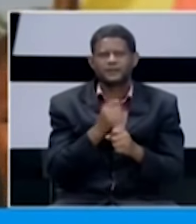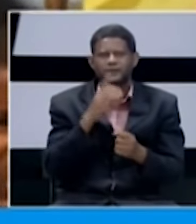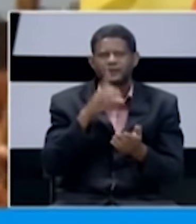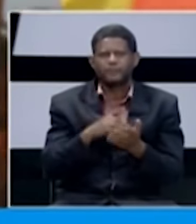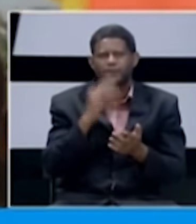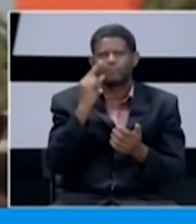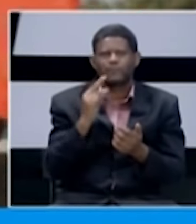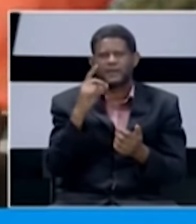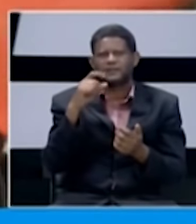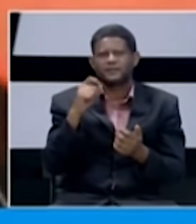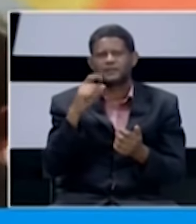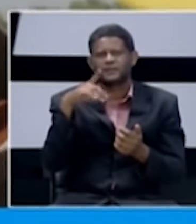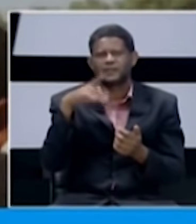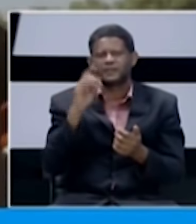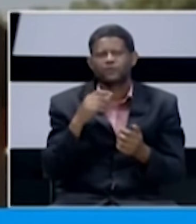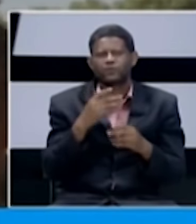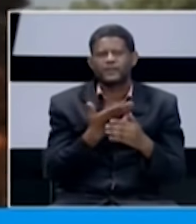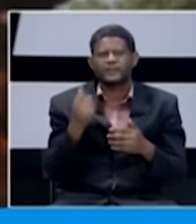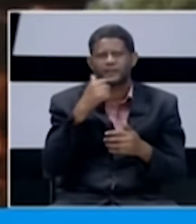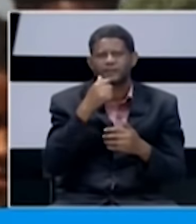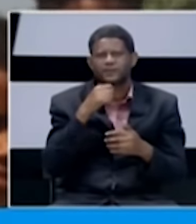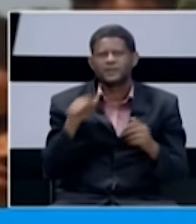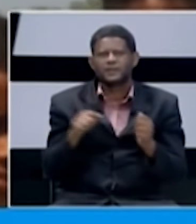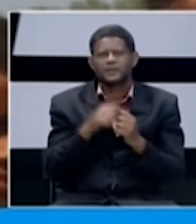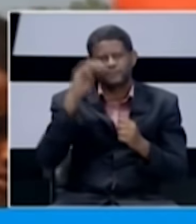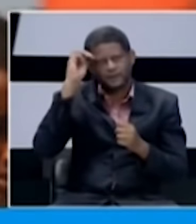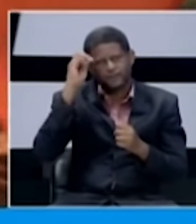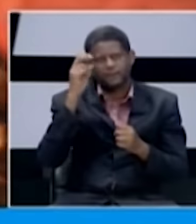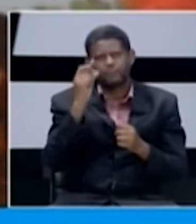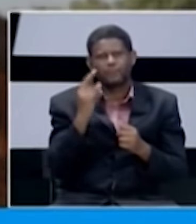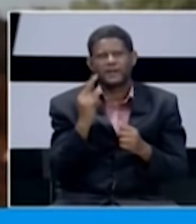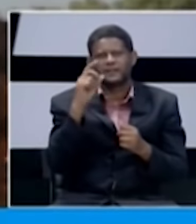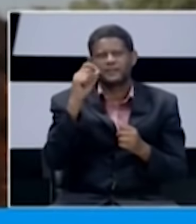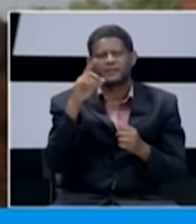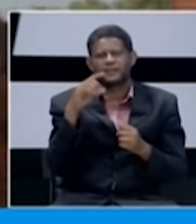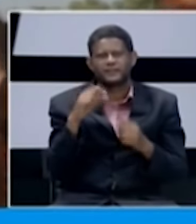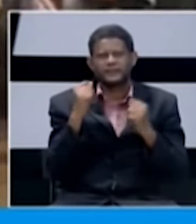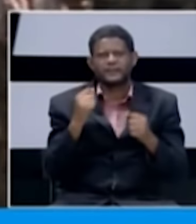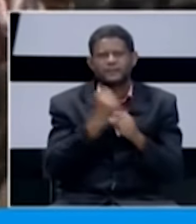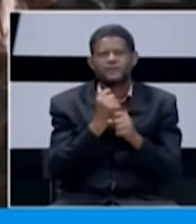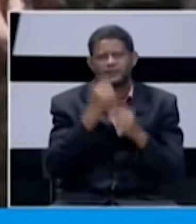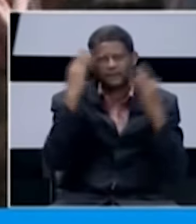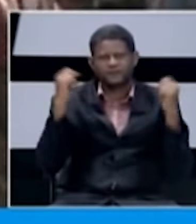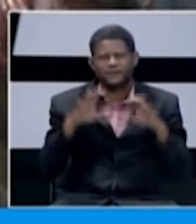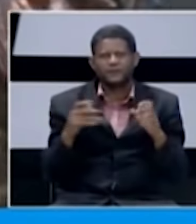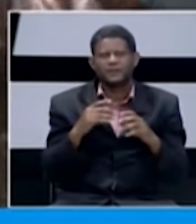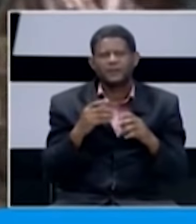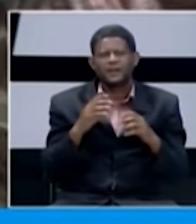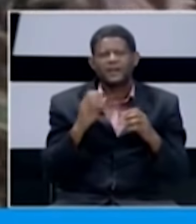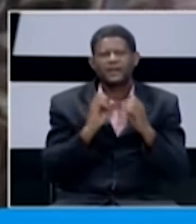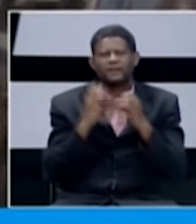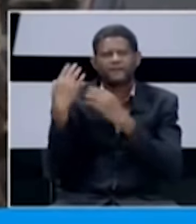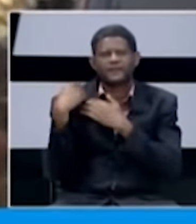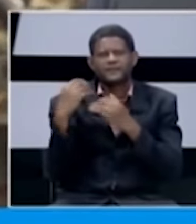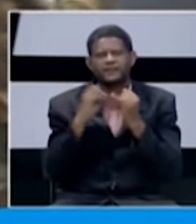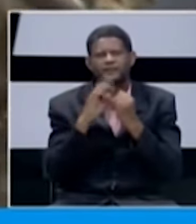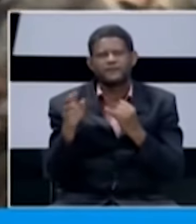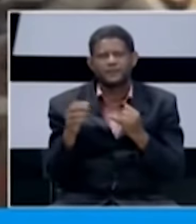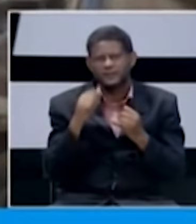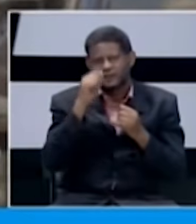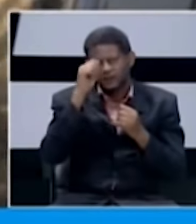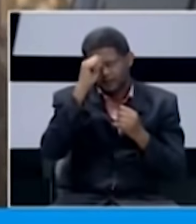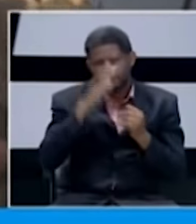دق دق داي دقنسيان كم طابيا بعخرن بطعمي ابرتعنا خنصرح تصفالني حلاف زفر منكستا غولغار ودا افتح رأيت جرب هنجر خيدان